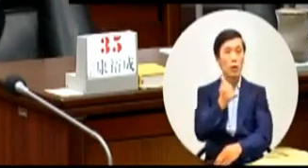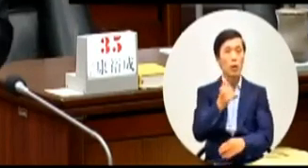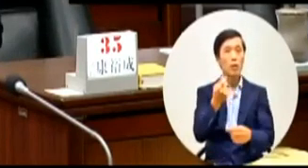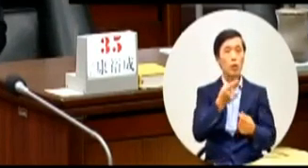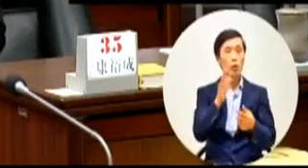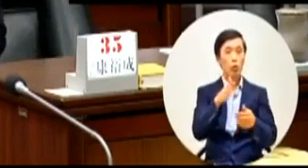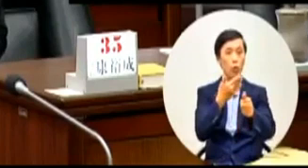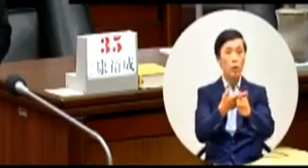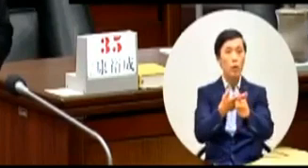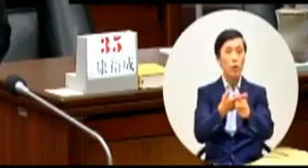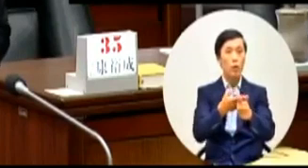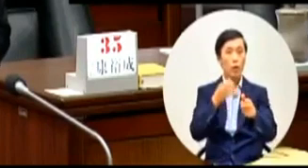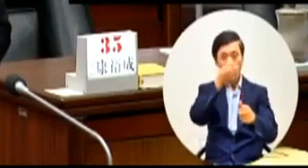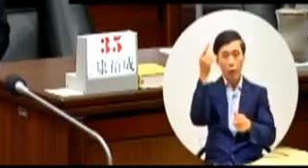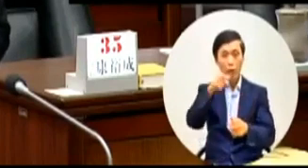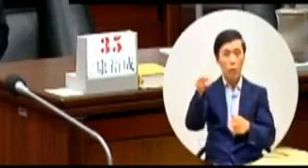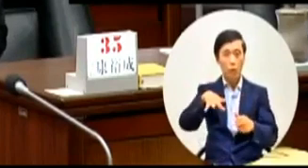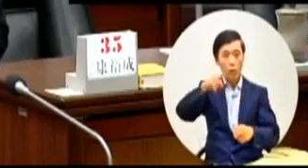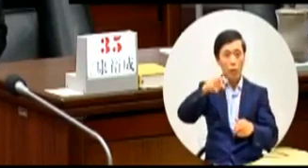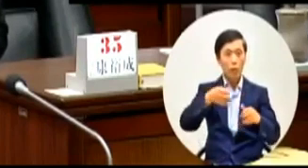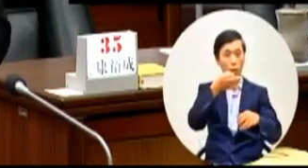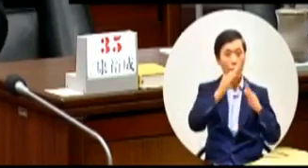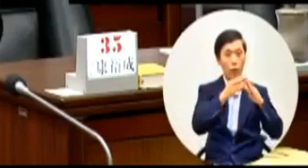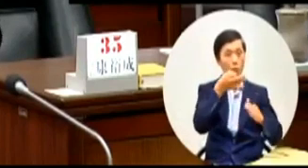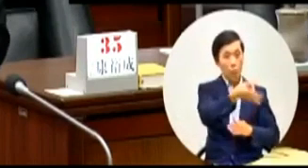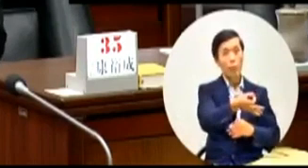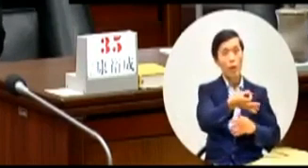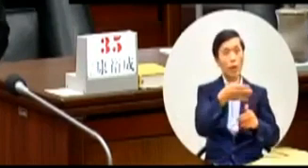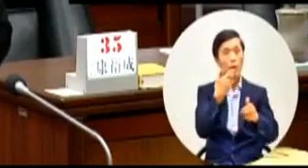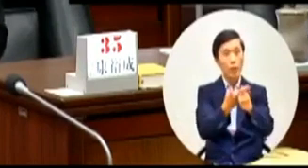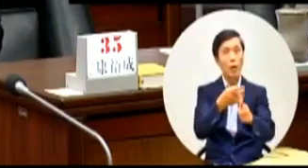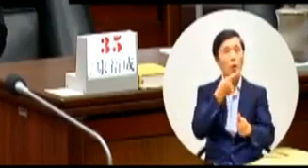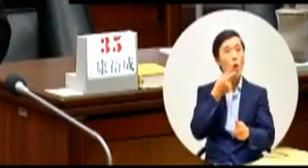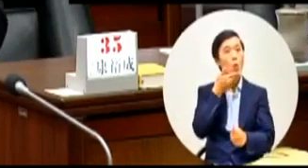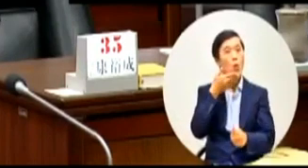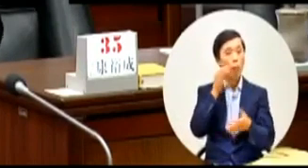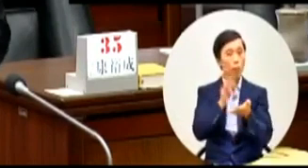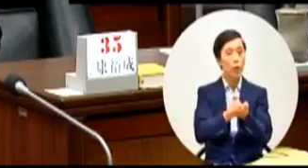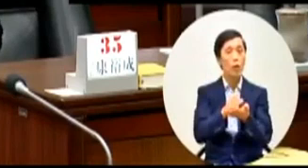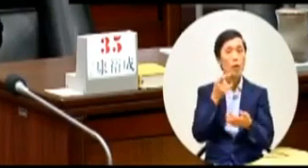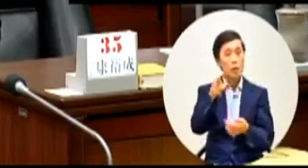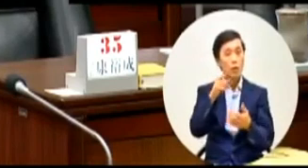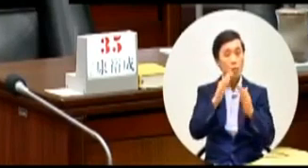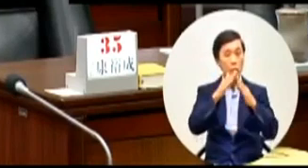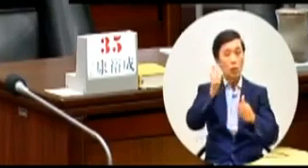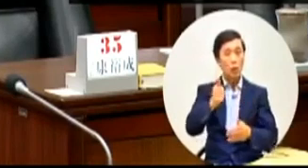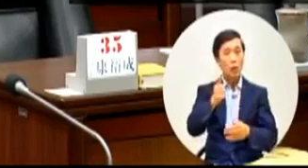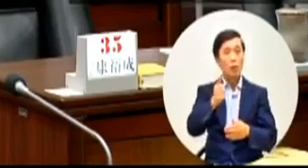请教韩市长高雄市能不能够仿照这样的做法来帮助我们的北漂青年请市长回答